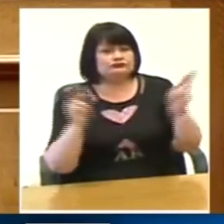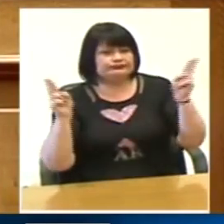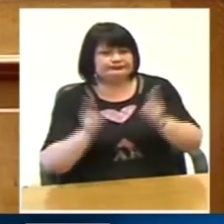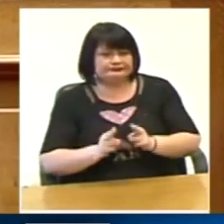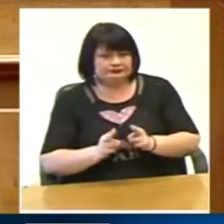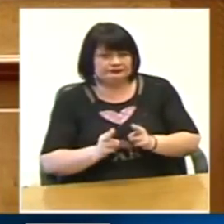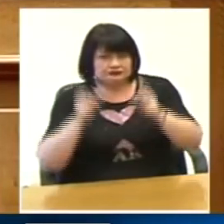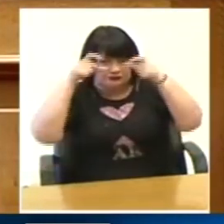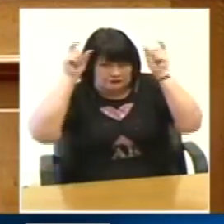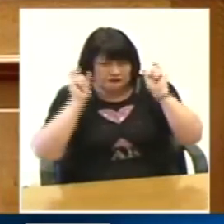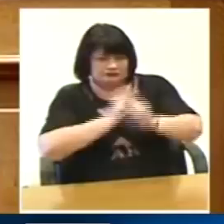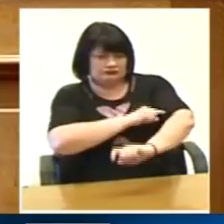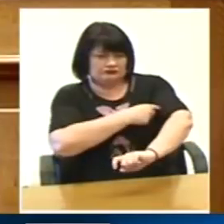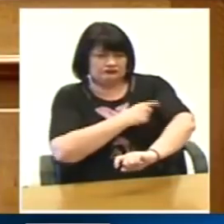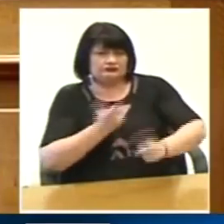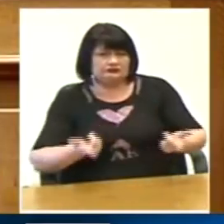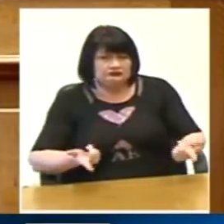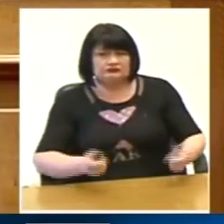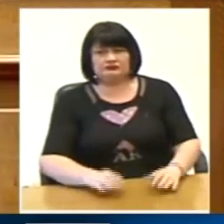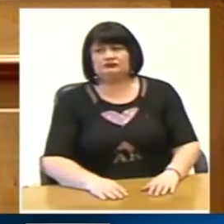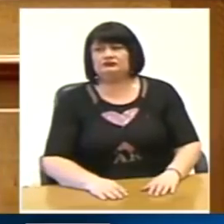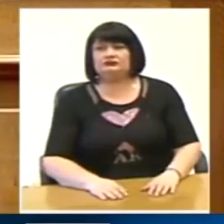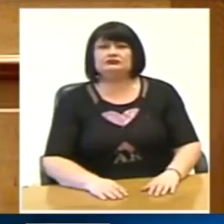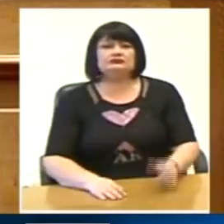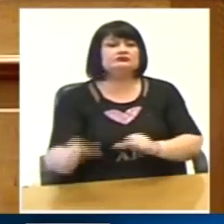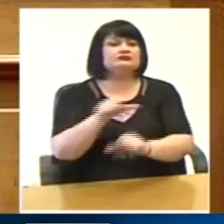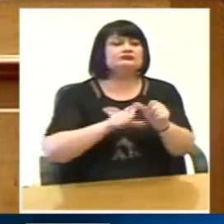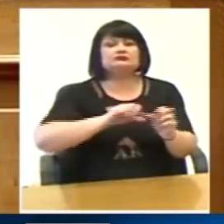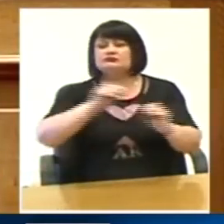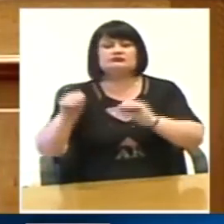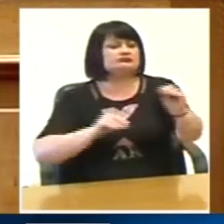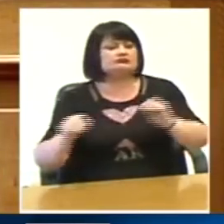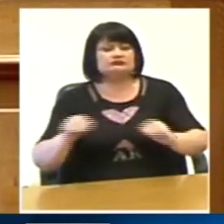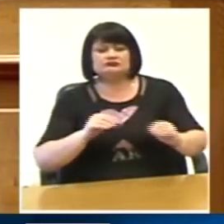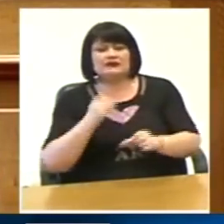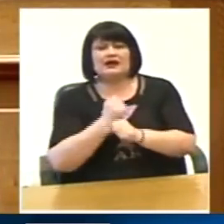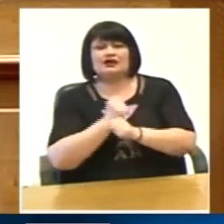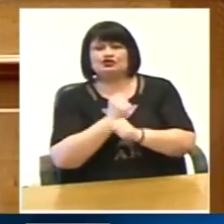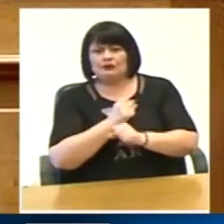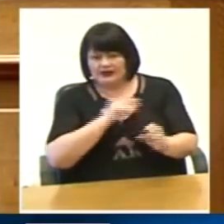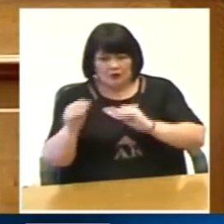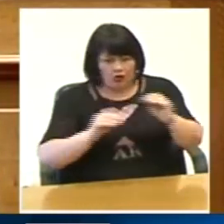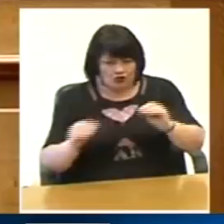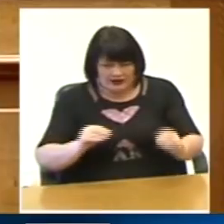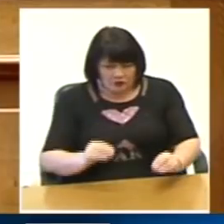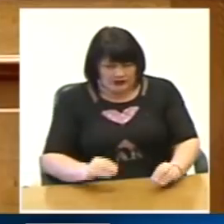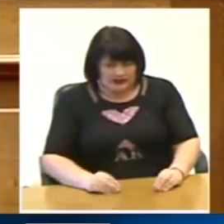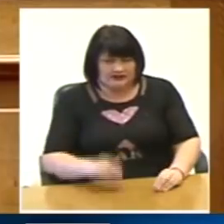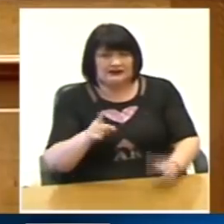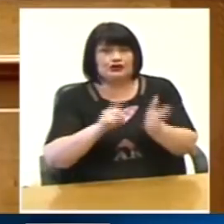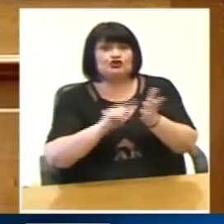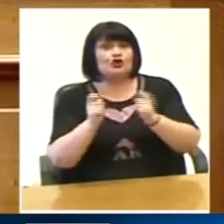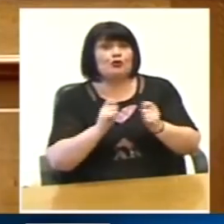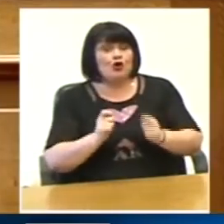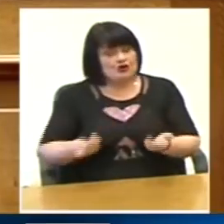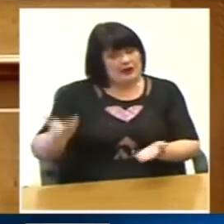του νοσηλευτικού και ιατρικού, με την ανακύκλωση των εργαζόμενων. Και από αυτή την άποψη και η τροπολογία η